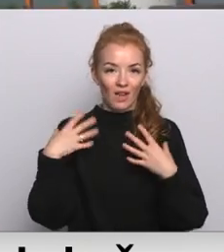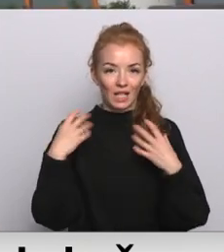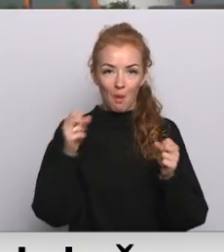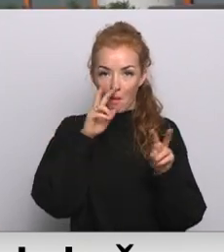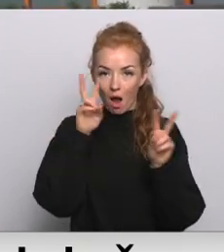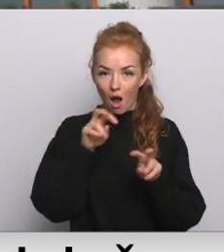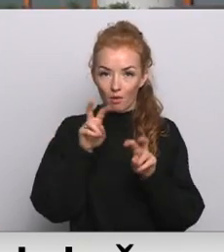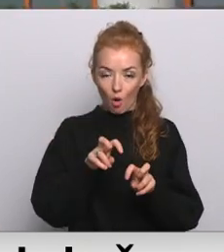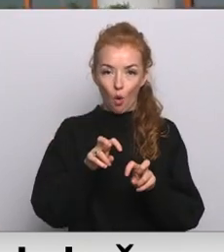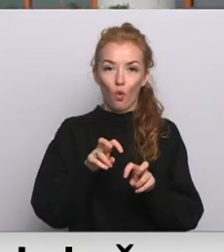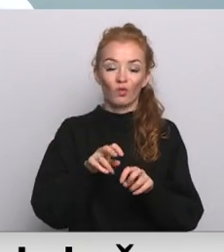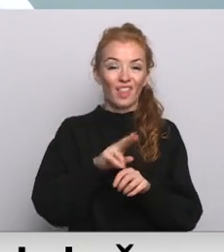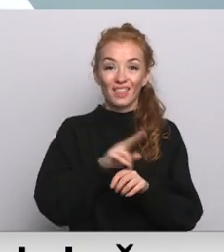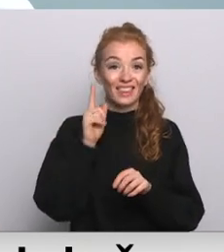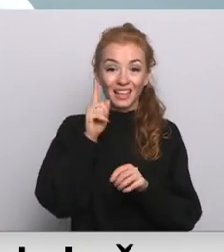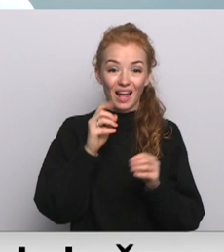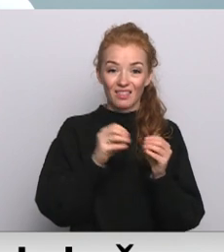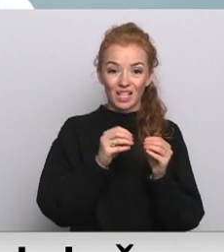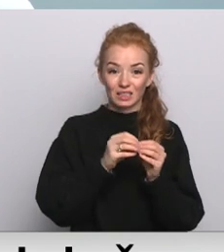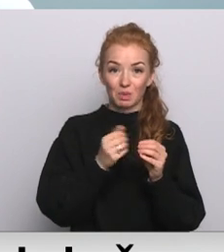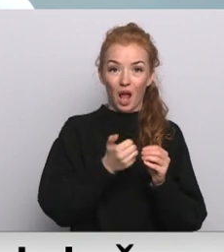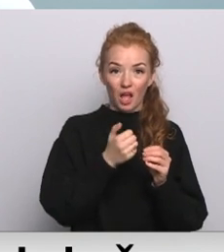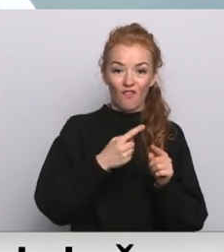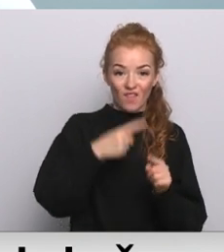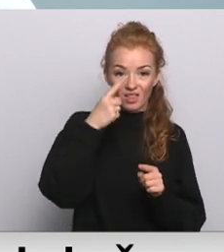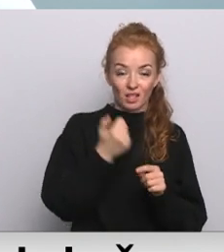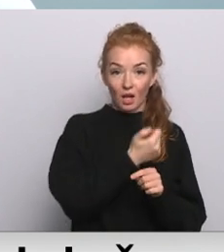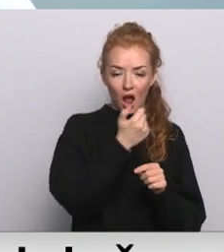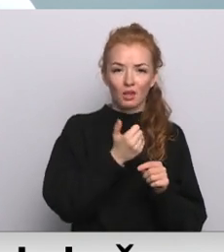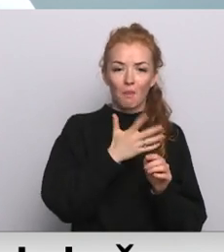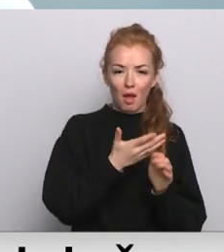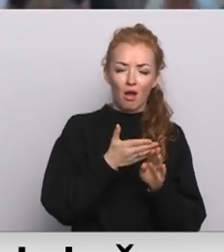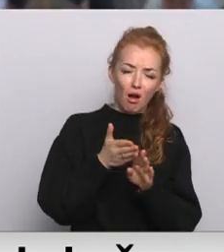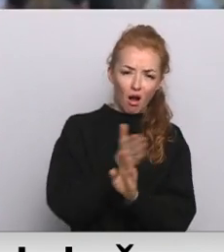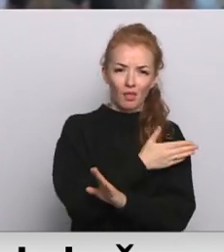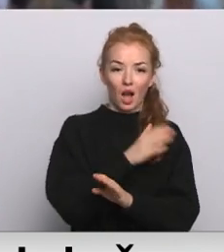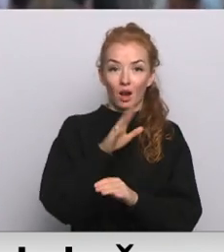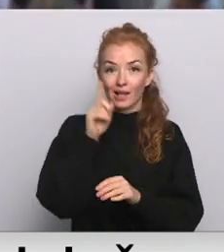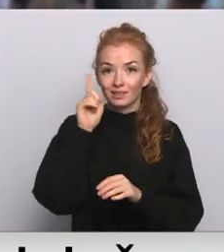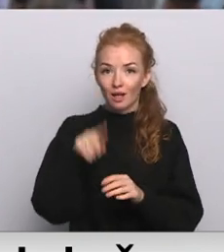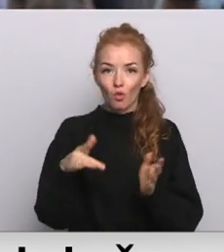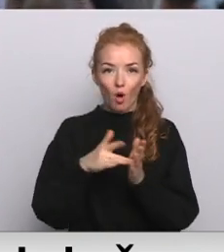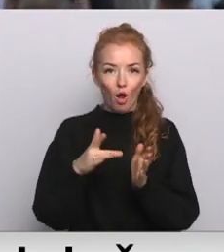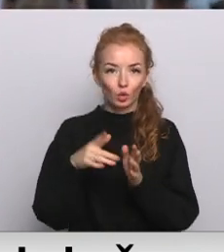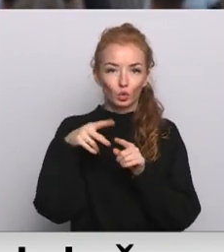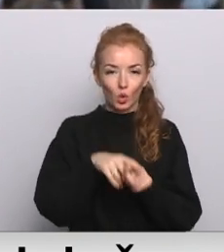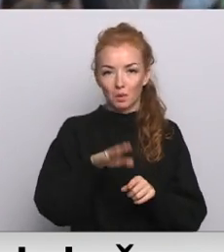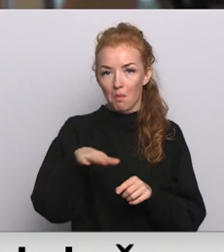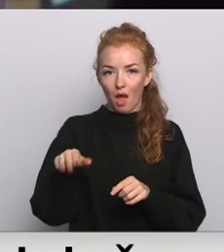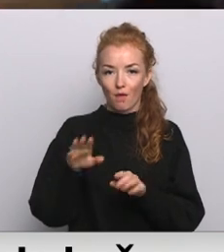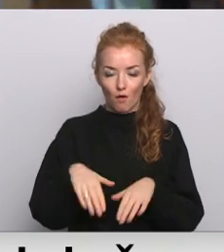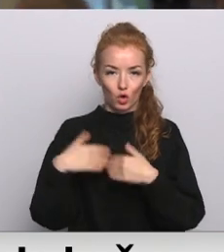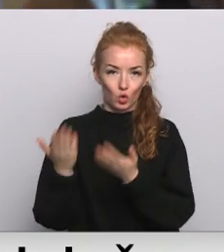pārbaudes nevien no 10 gadu vecuma reizi gadā, ko apmaksā valsts, bet daudz ātrāk, lai zinātu, kādu slodzi sportā